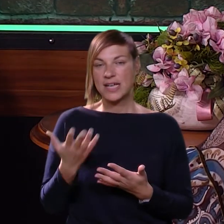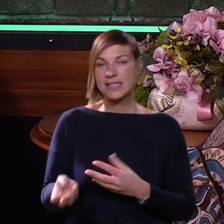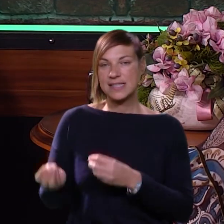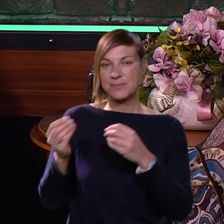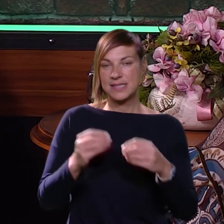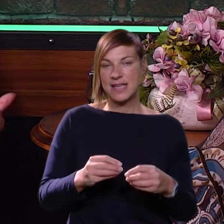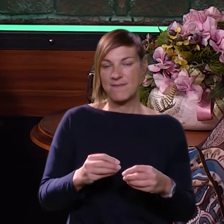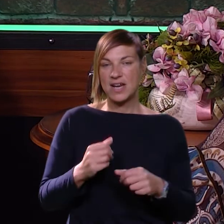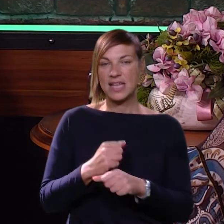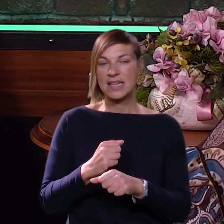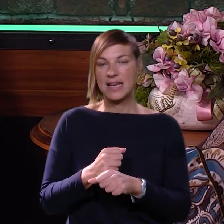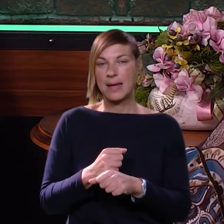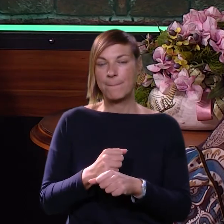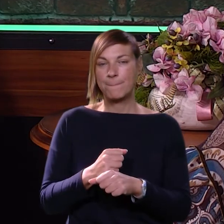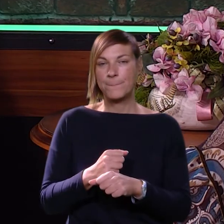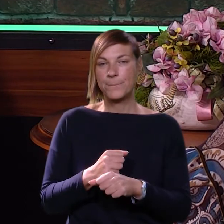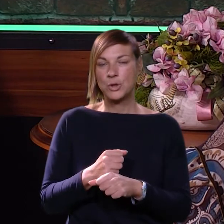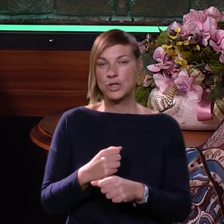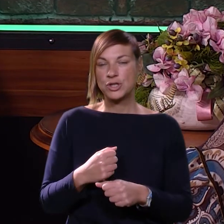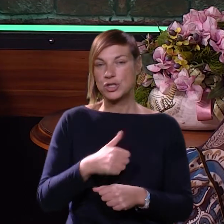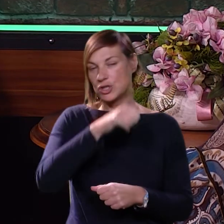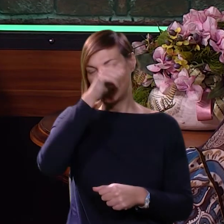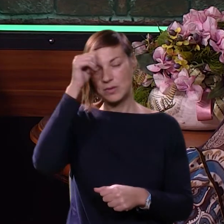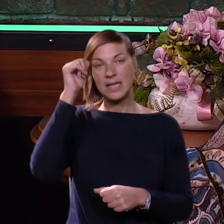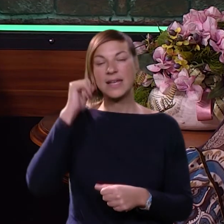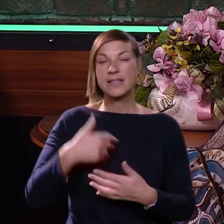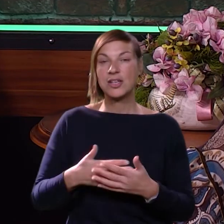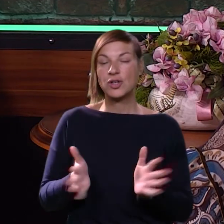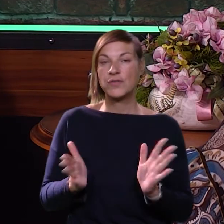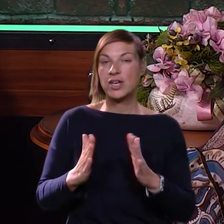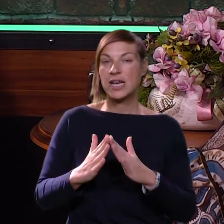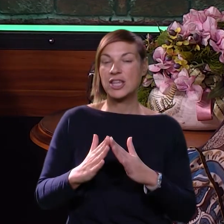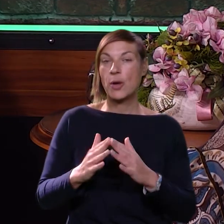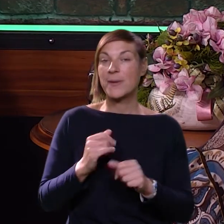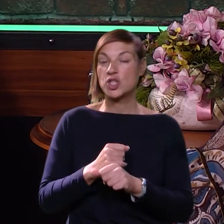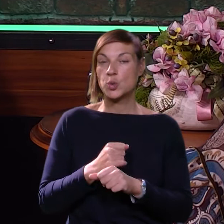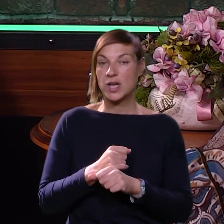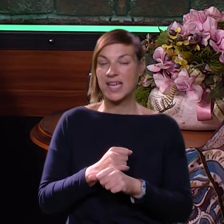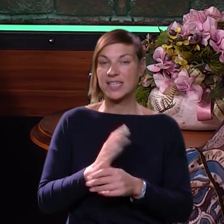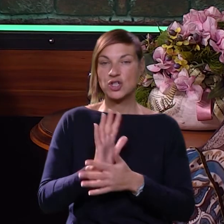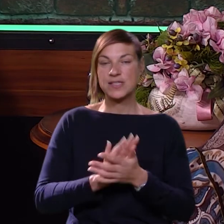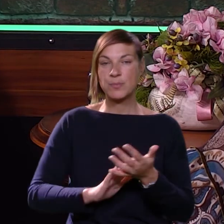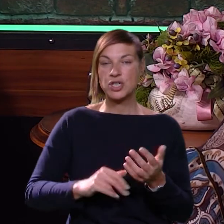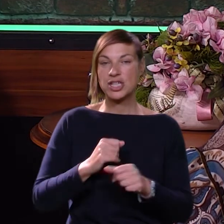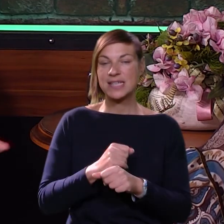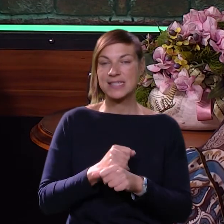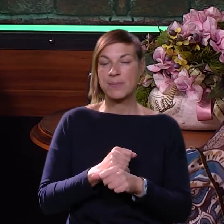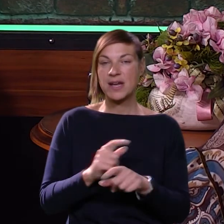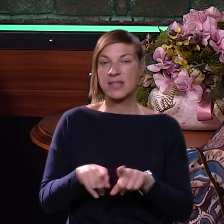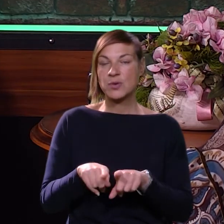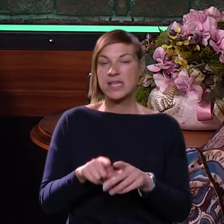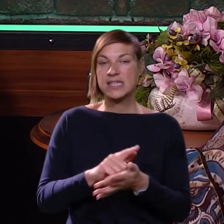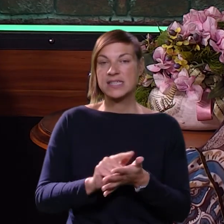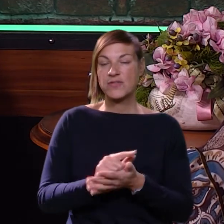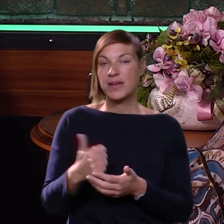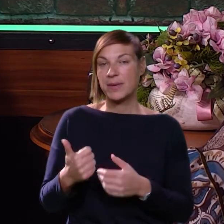se vratila na posao te godine u ljeto, otvorila sam domaću radinost. I počela sam raditi